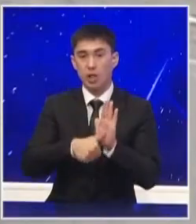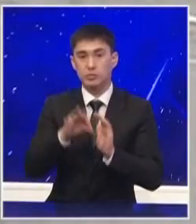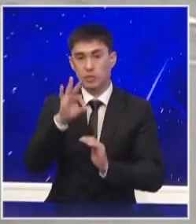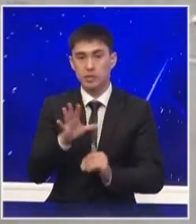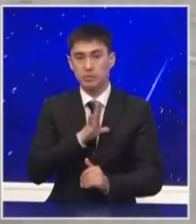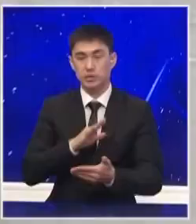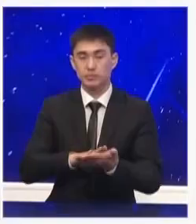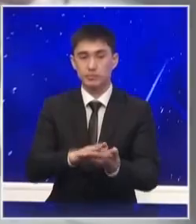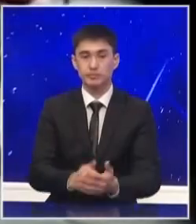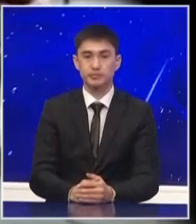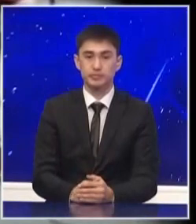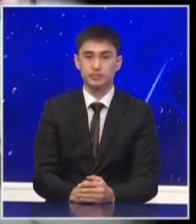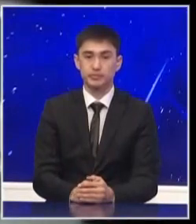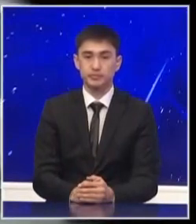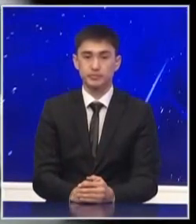артқан.